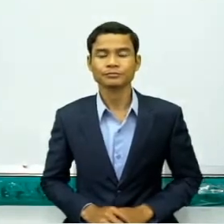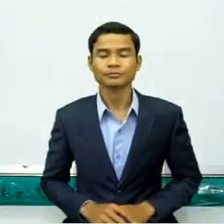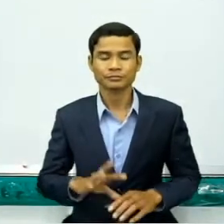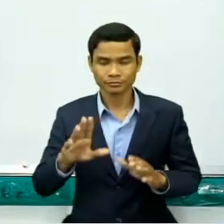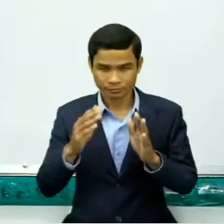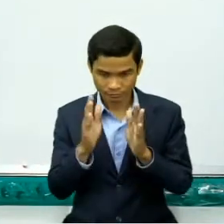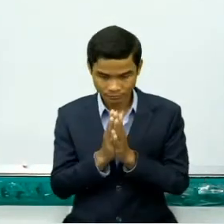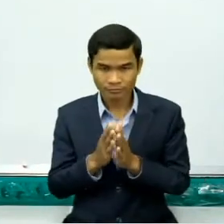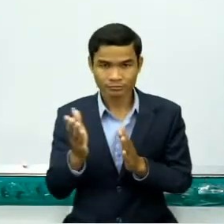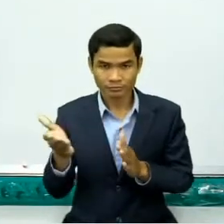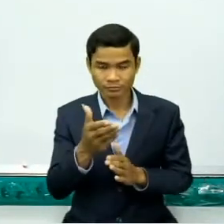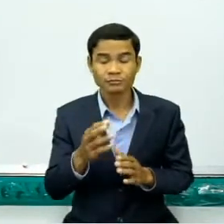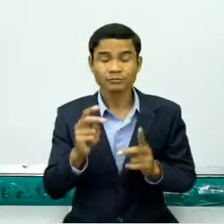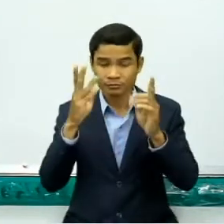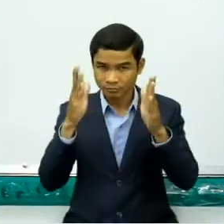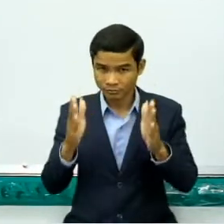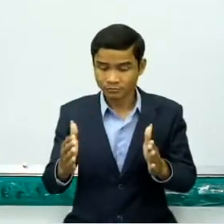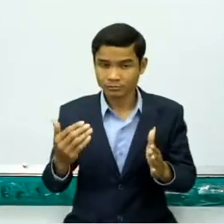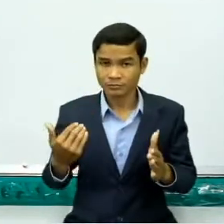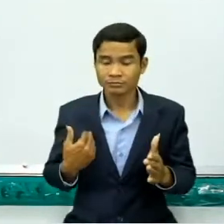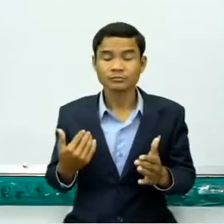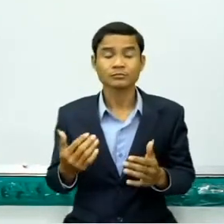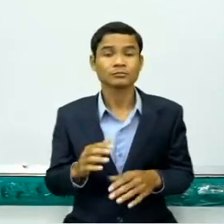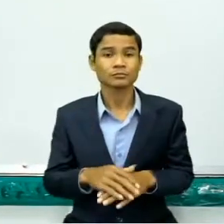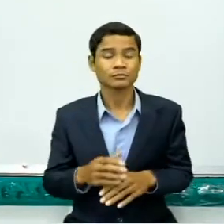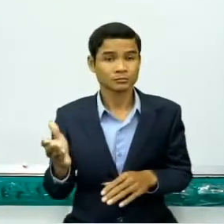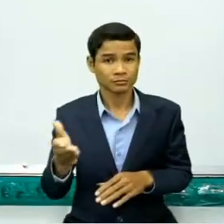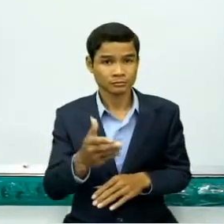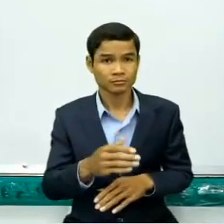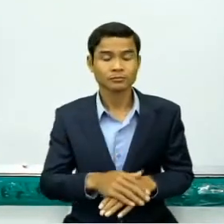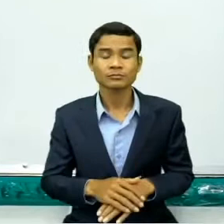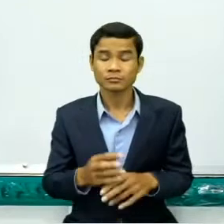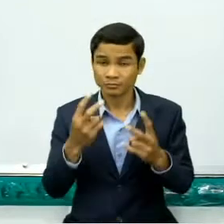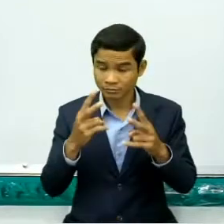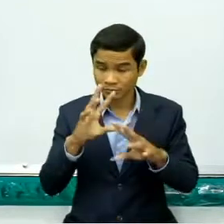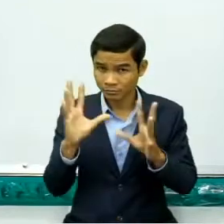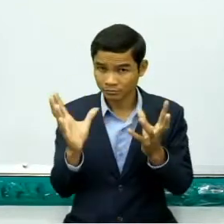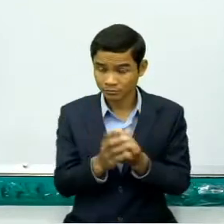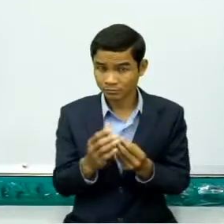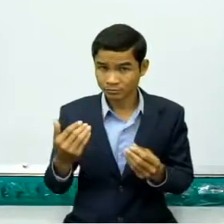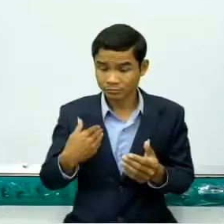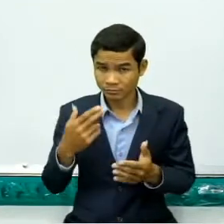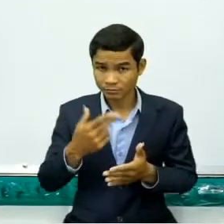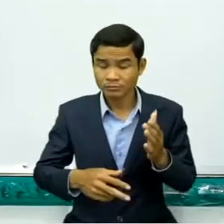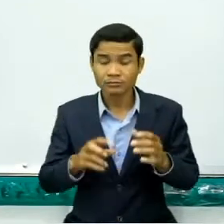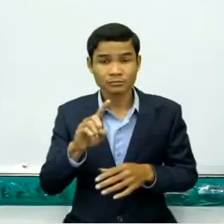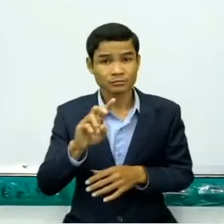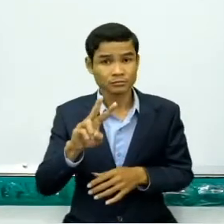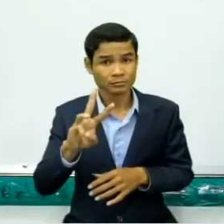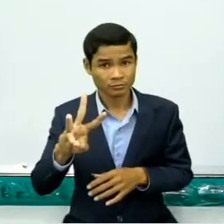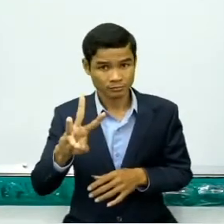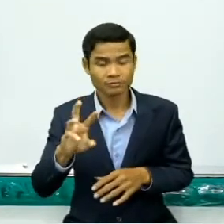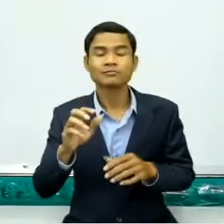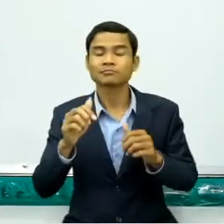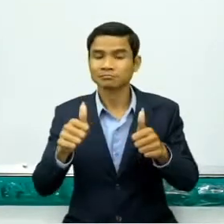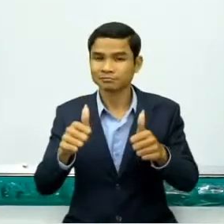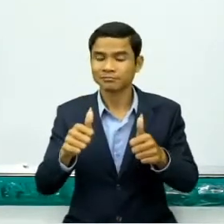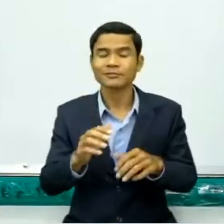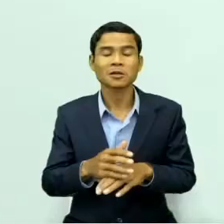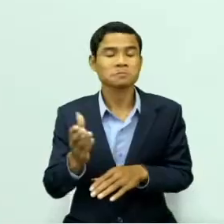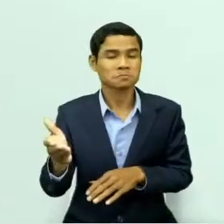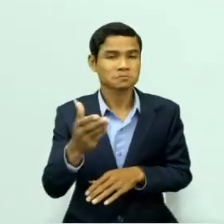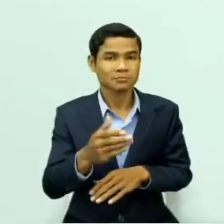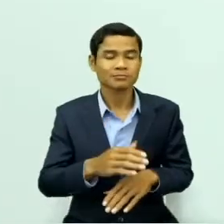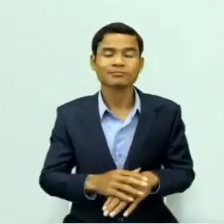Chà, con, ý lấy mẹ cô mình. Chà. Chà mơ tặng ạc nha ná, mình là vấy mối bí bầy. Yeah, nè cổ